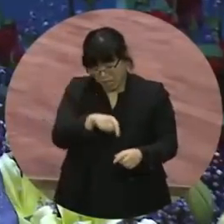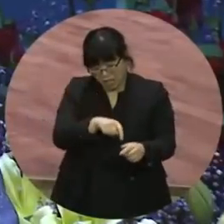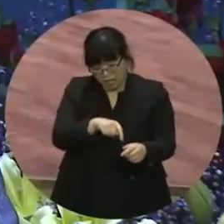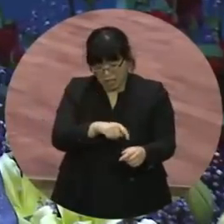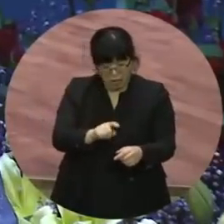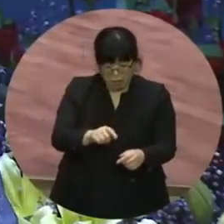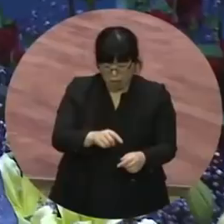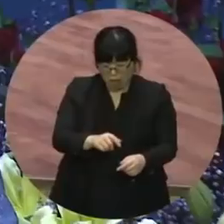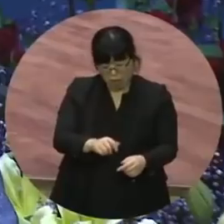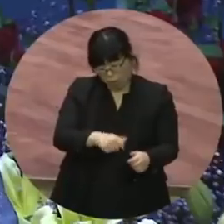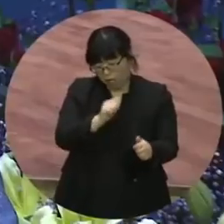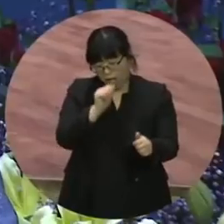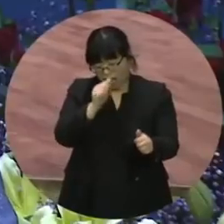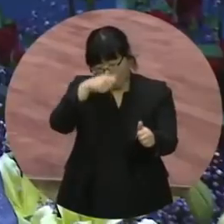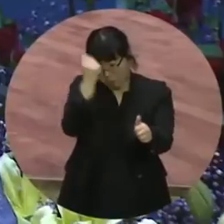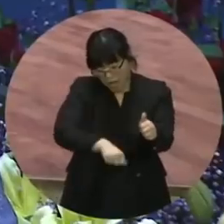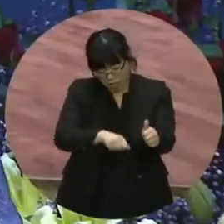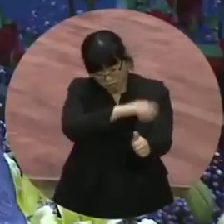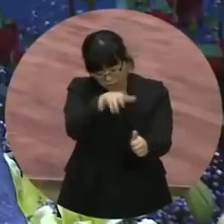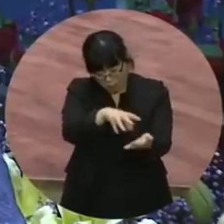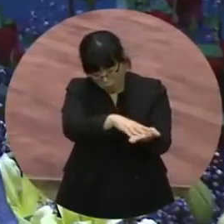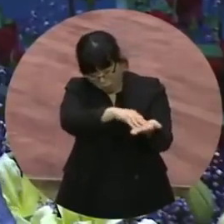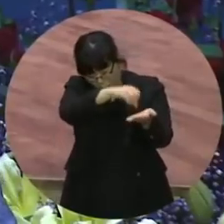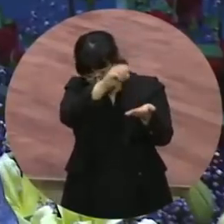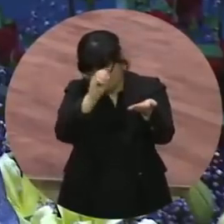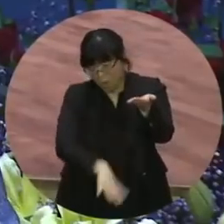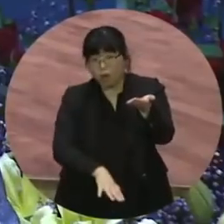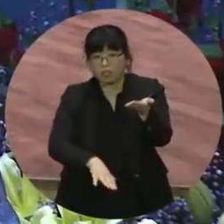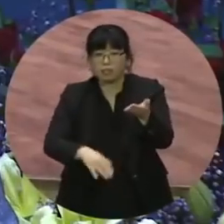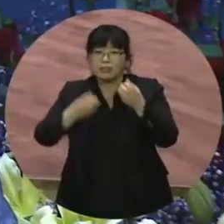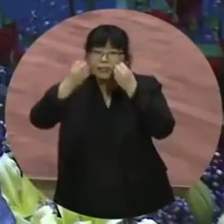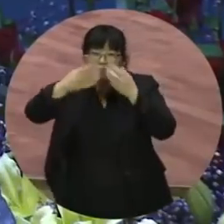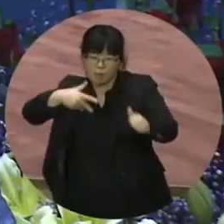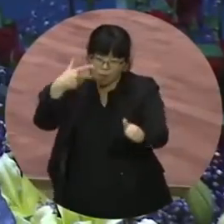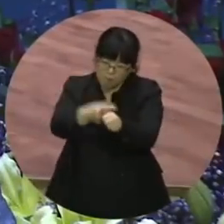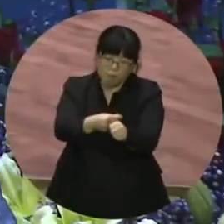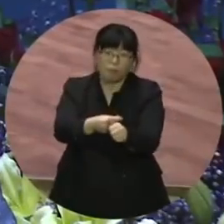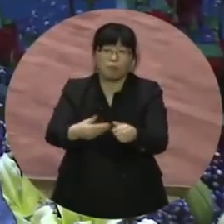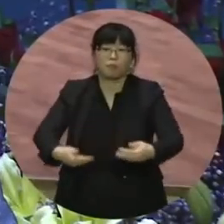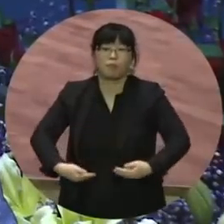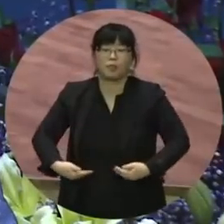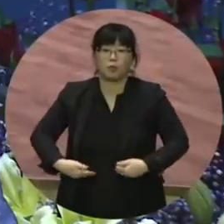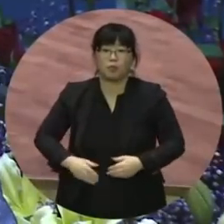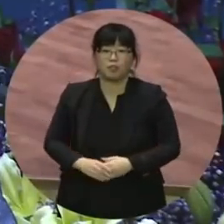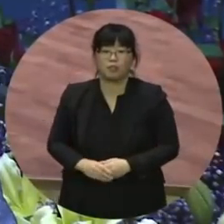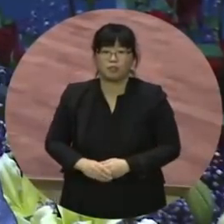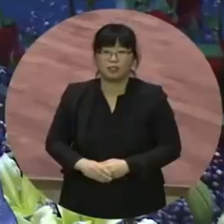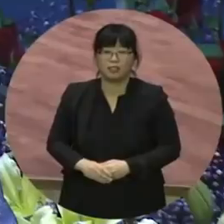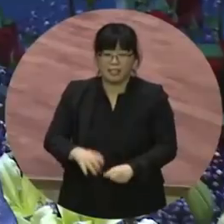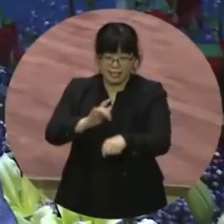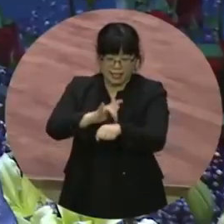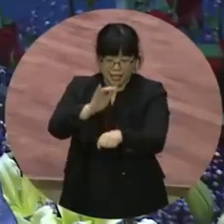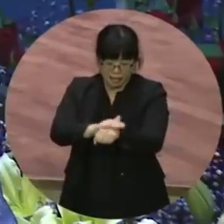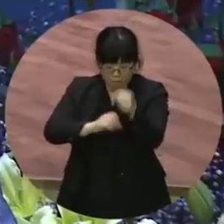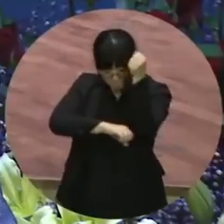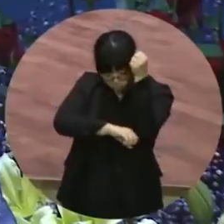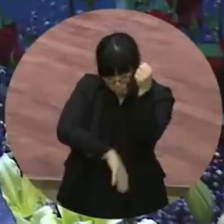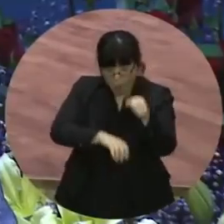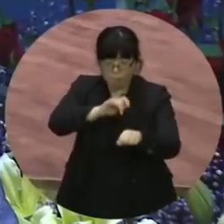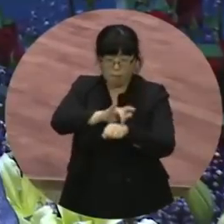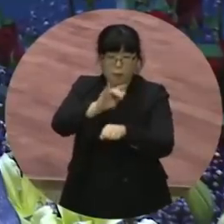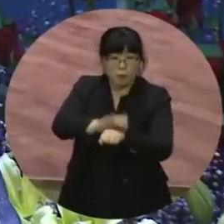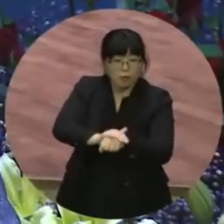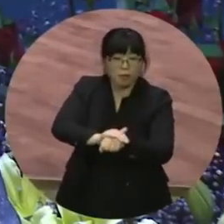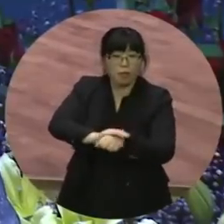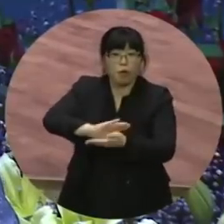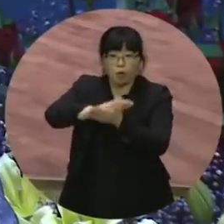막 그냥 또 묵상. 각인 뿌리 체질, 뿌리가 그냥 내려진 게 아니라니까요. 체질이